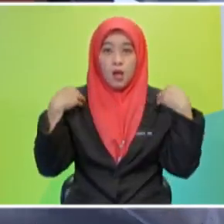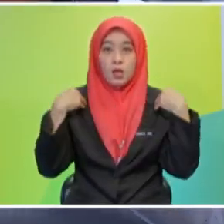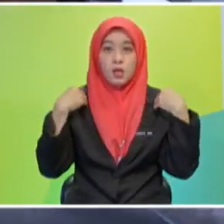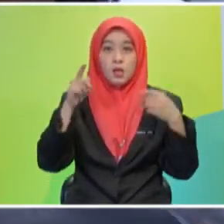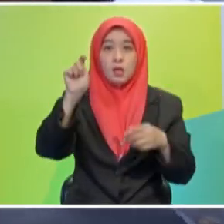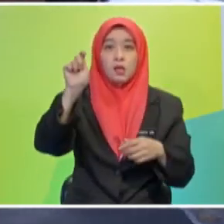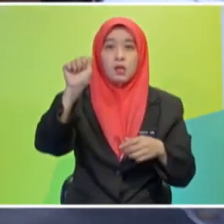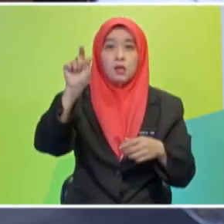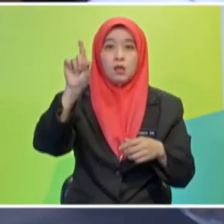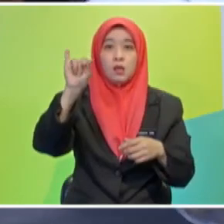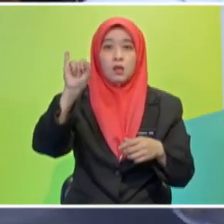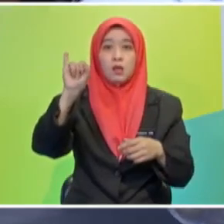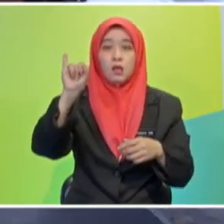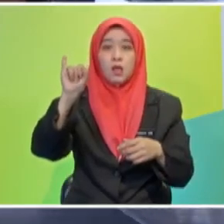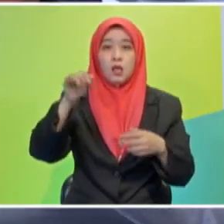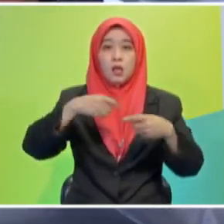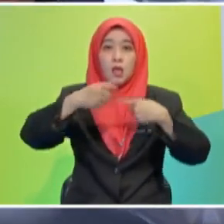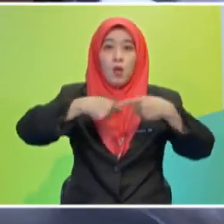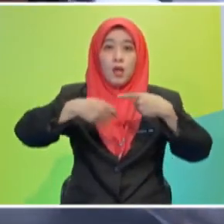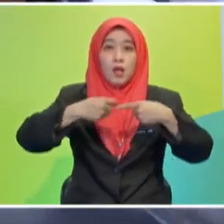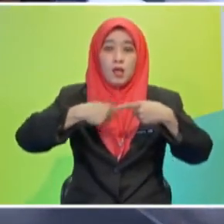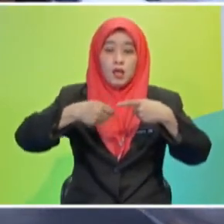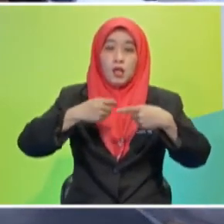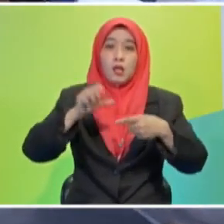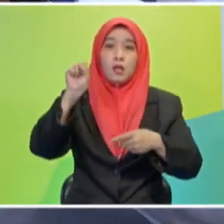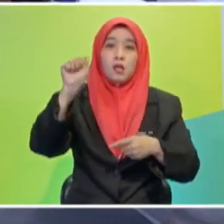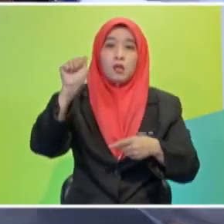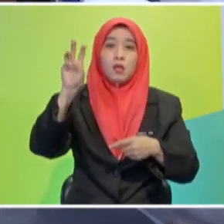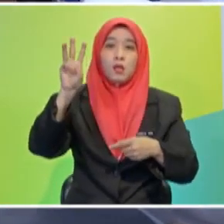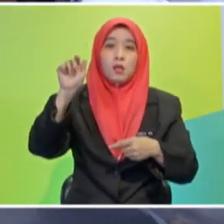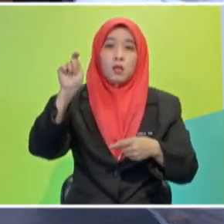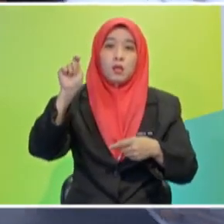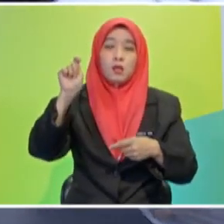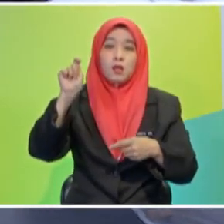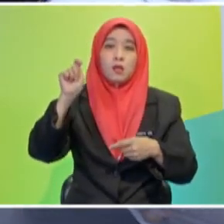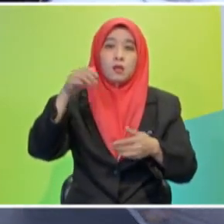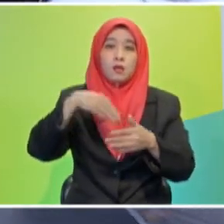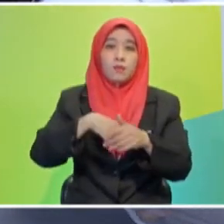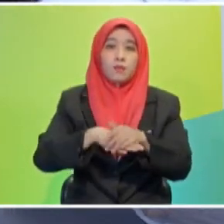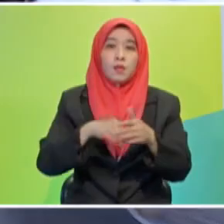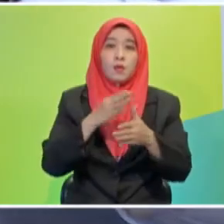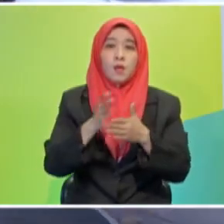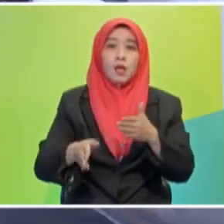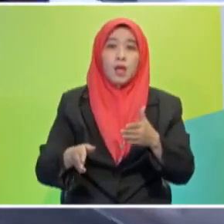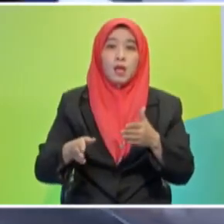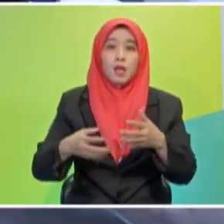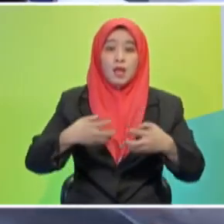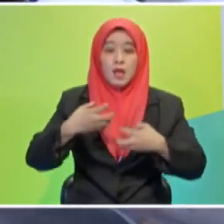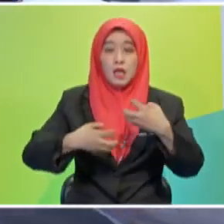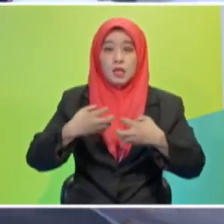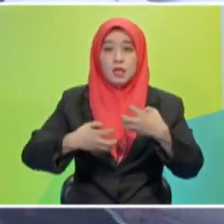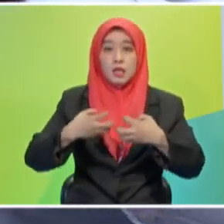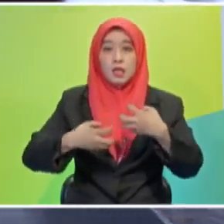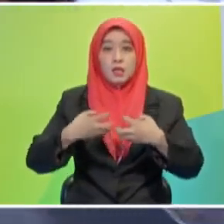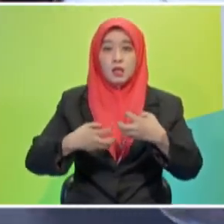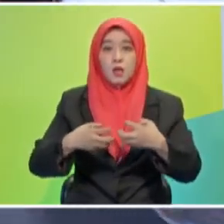sawat ni. Kalau kita lihat mana lagi ada tali sawat ni dekat bahagian mana lagi? Enjin selalunya di bahagian enjin